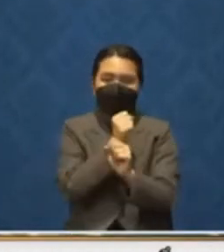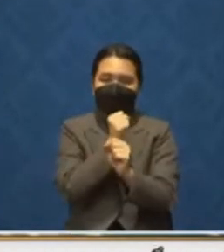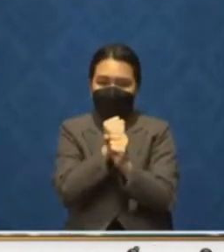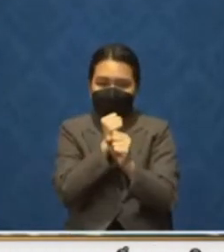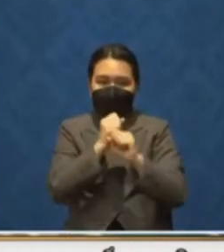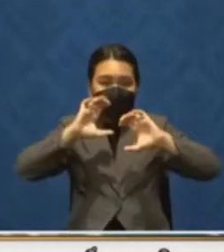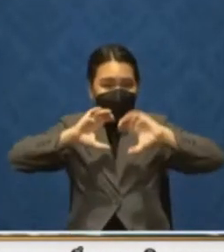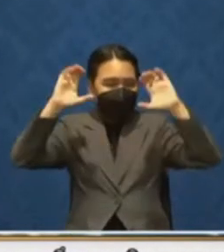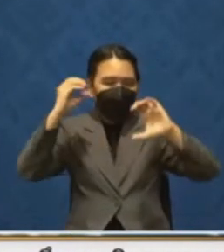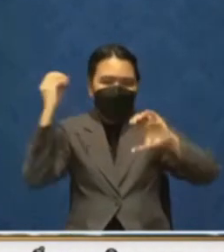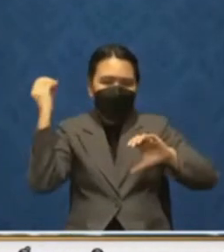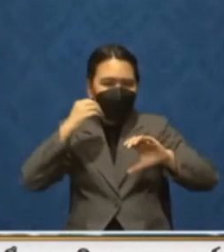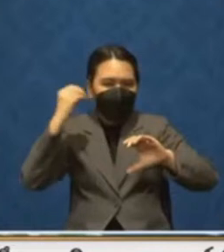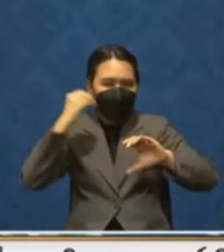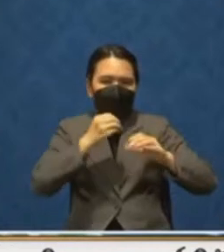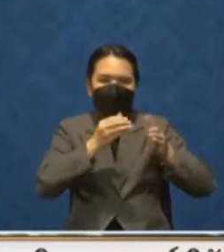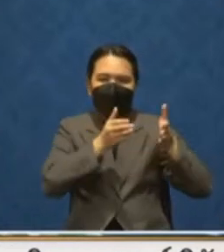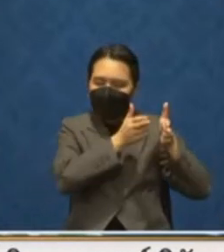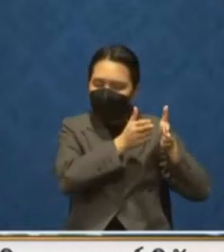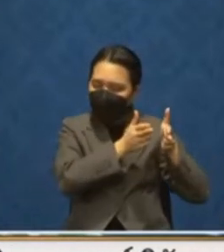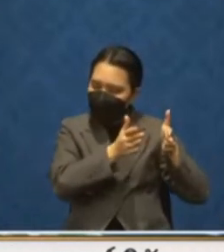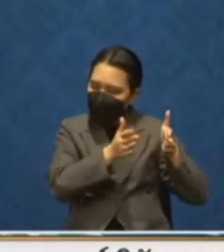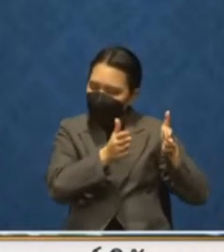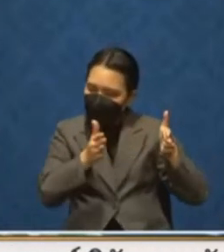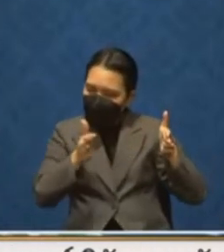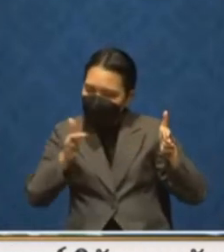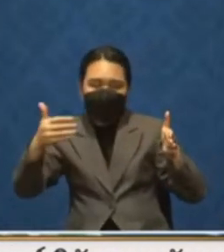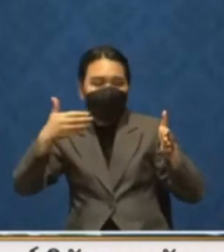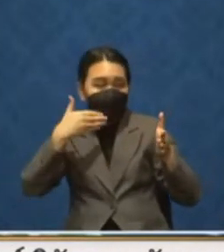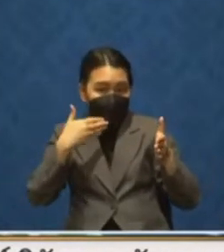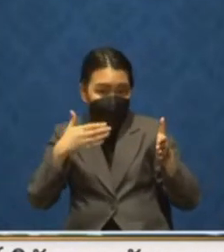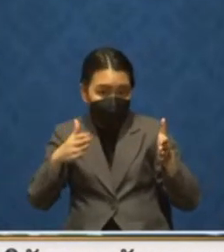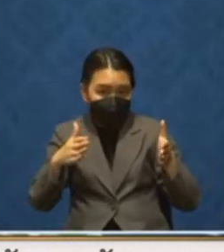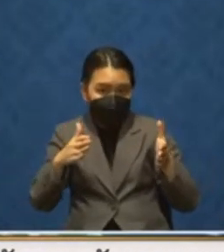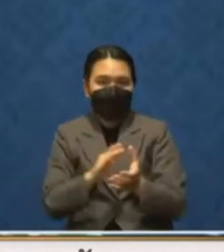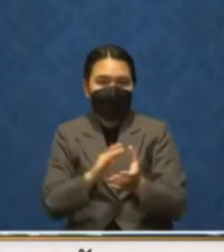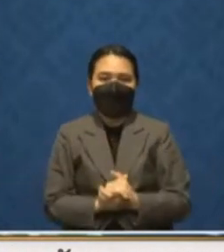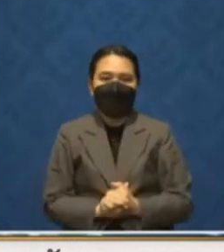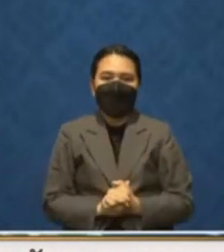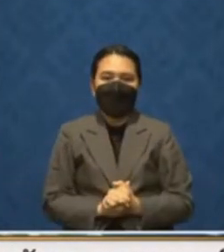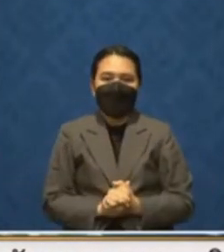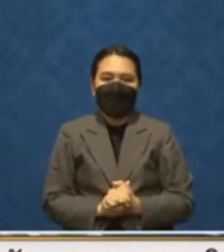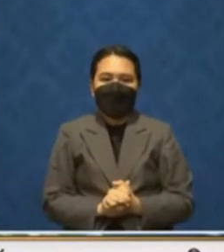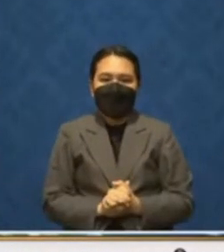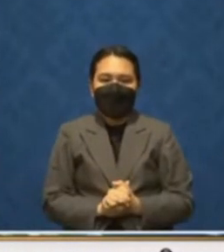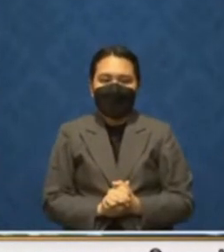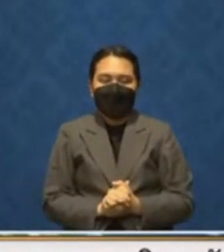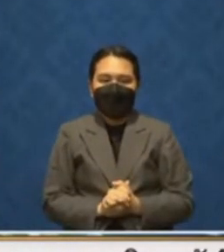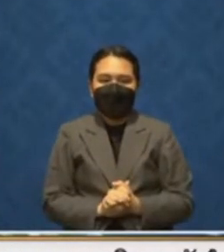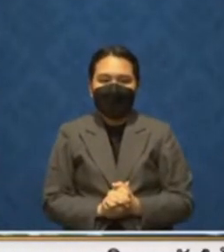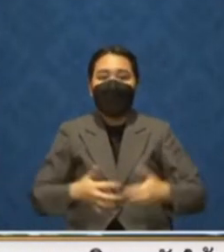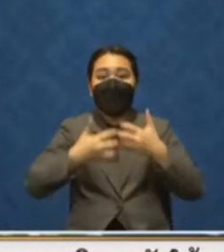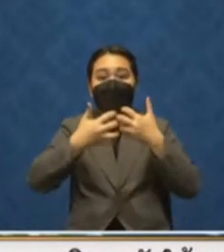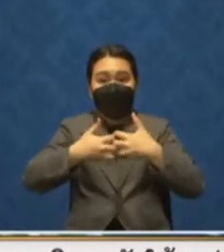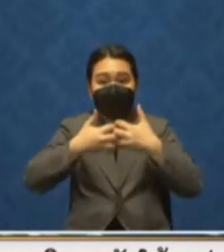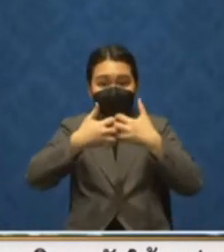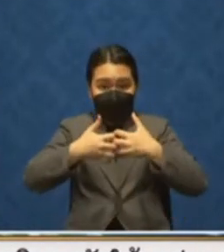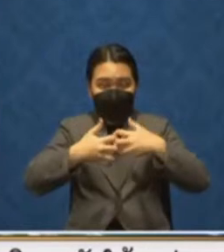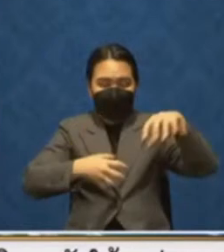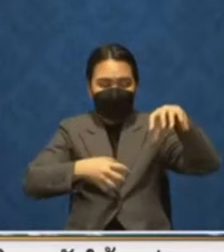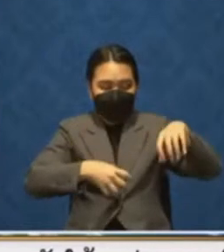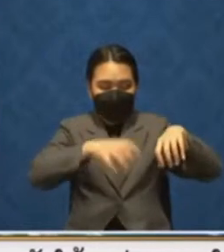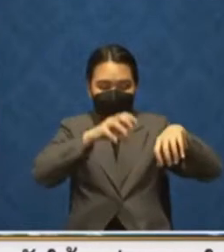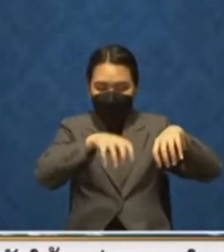นะครับถ้าไล่เรียงกันมามีส่วนโลงโลง 6ลงที่พูดถึงว่าไม่